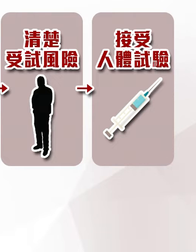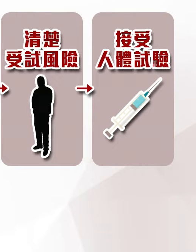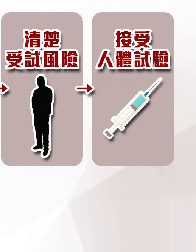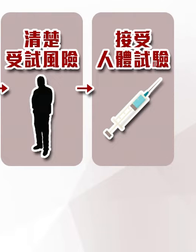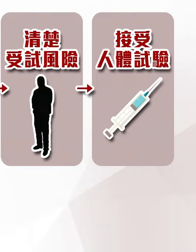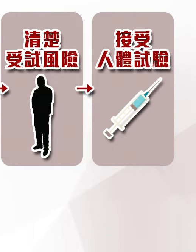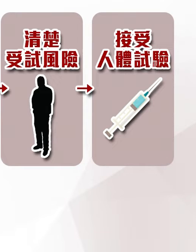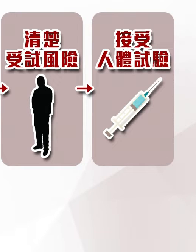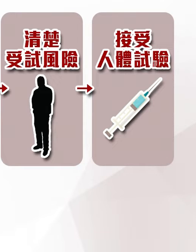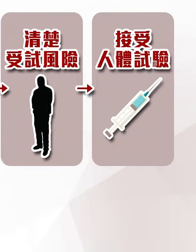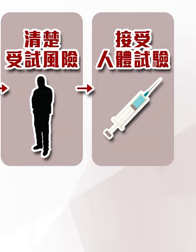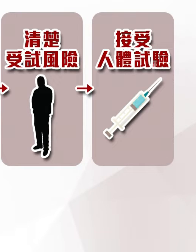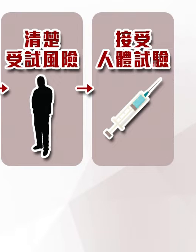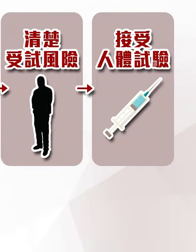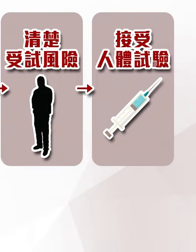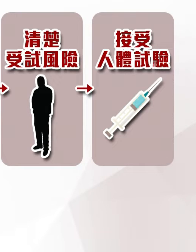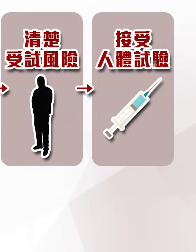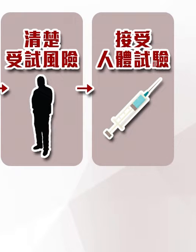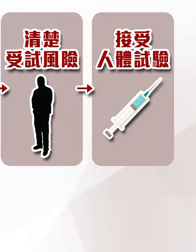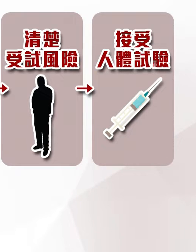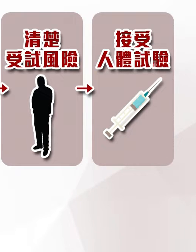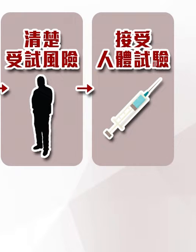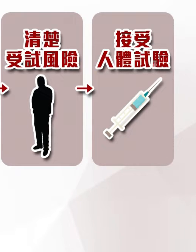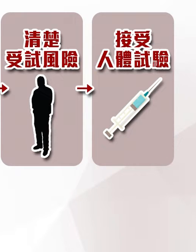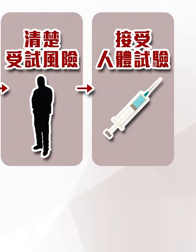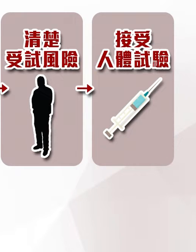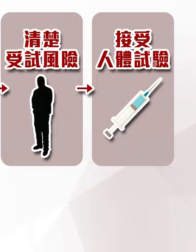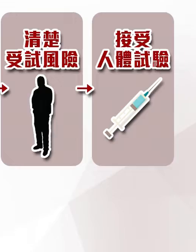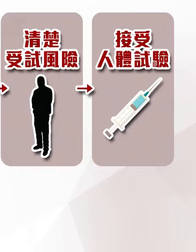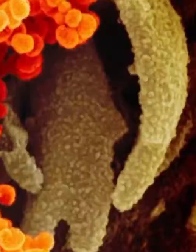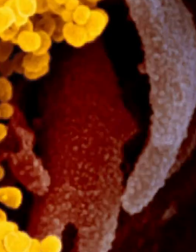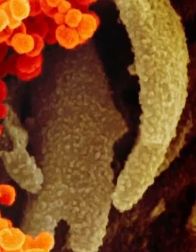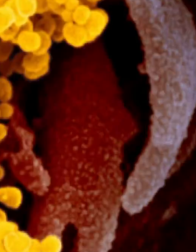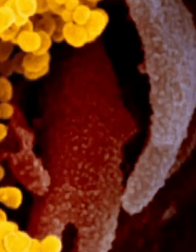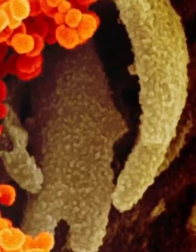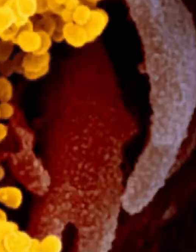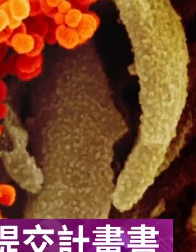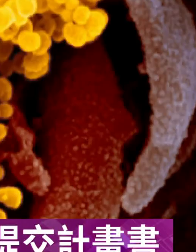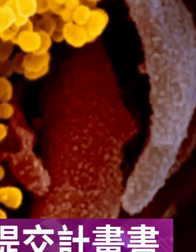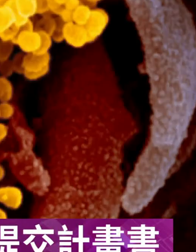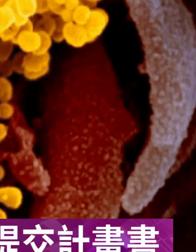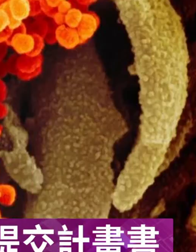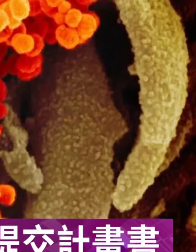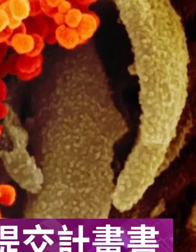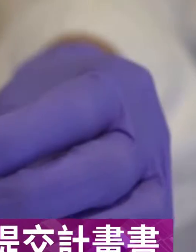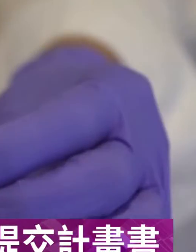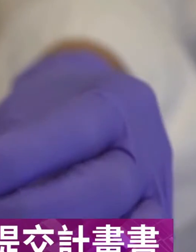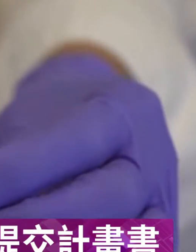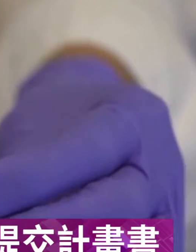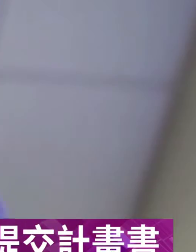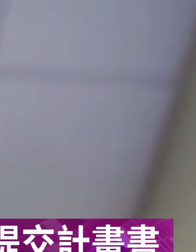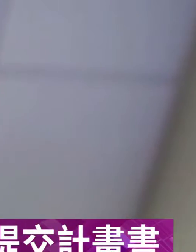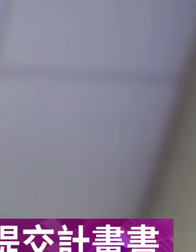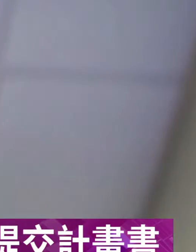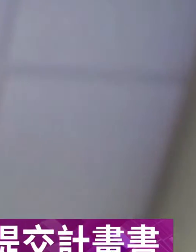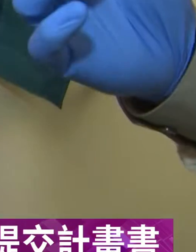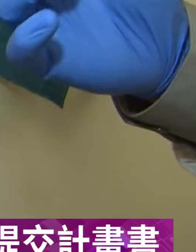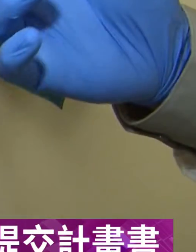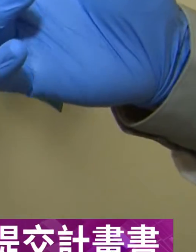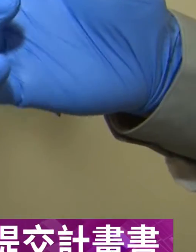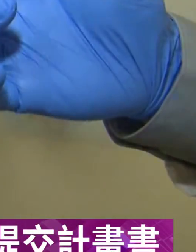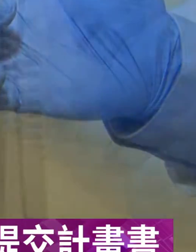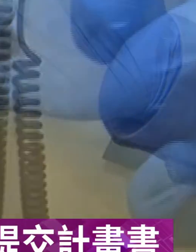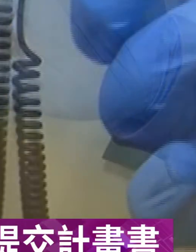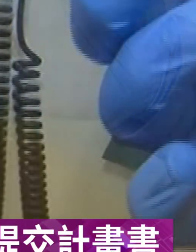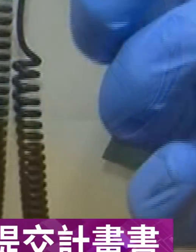受试者还得清楚知道风险，才能接受人体试验。但这个全新又陌生的病毒，大家又要怎么知道疫